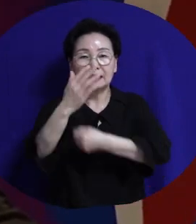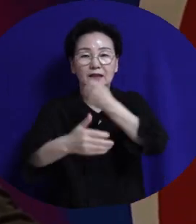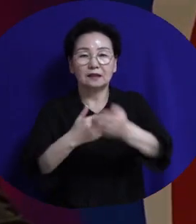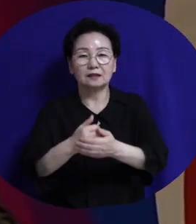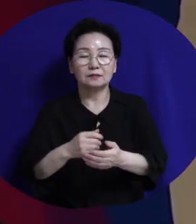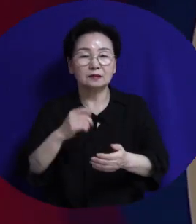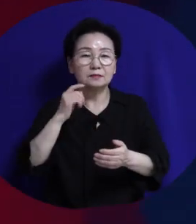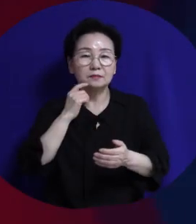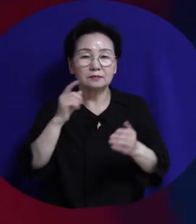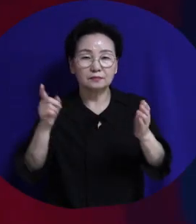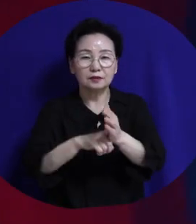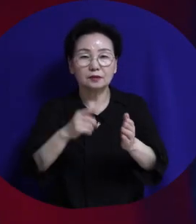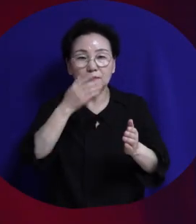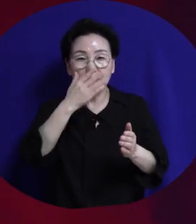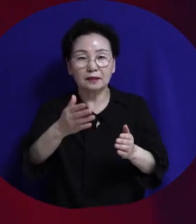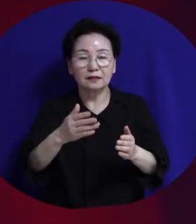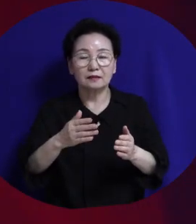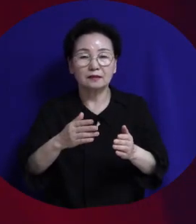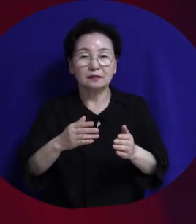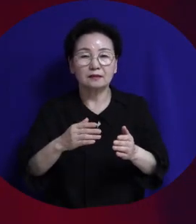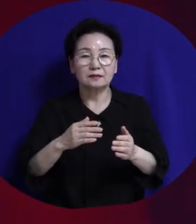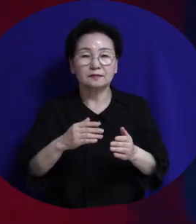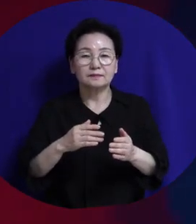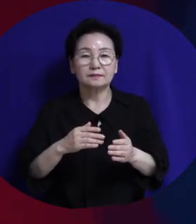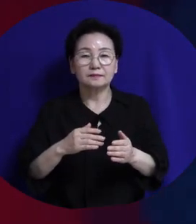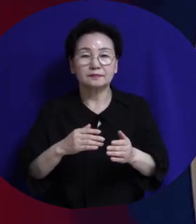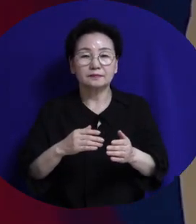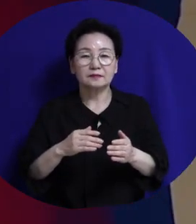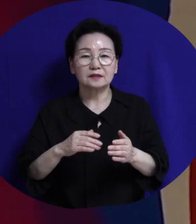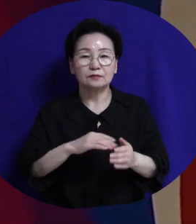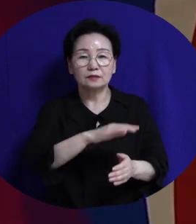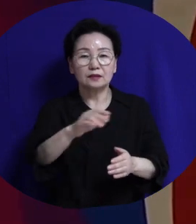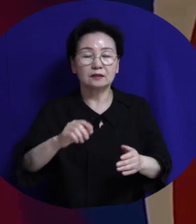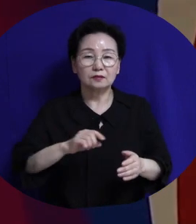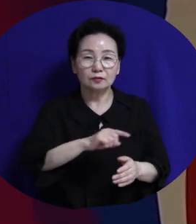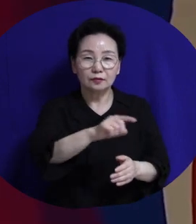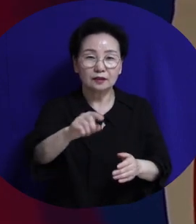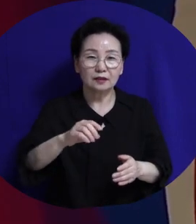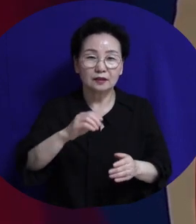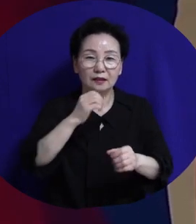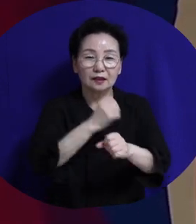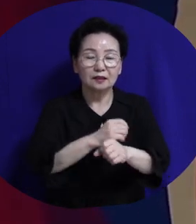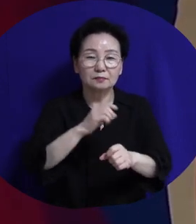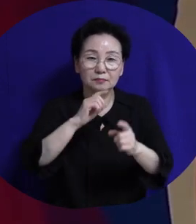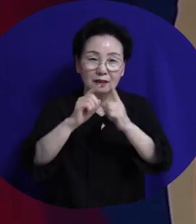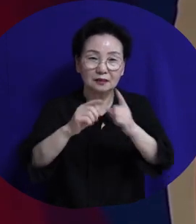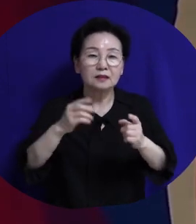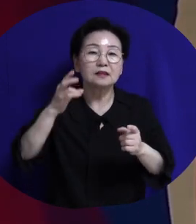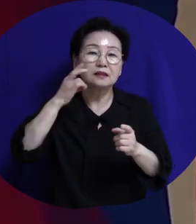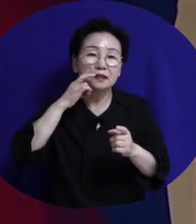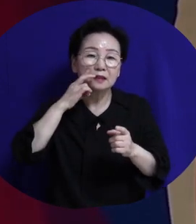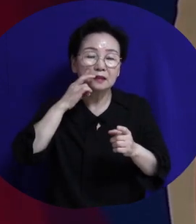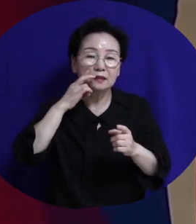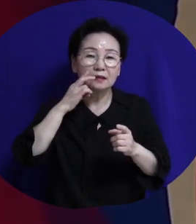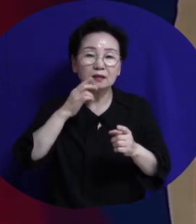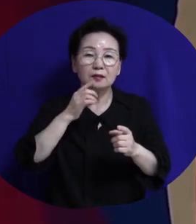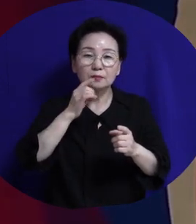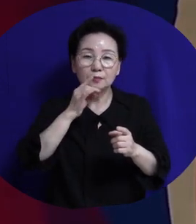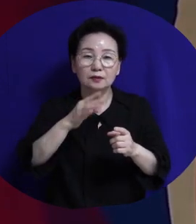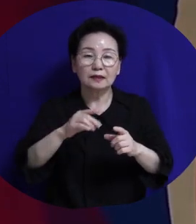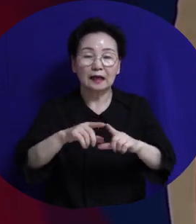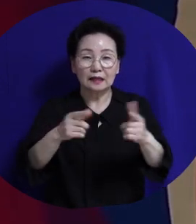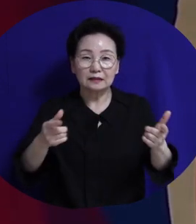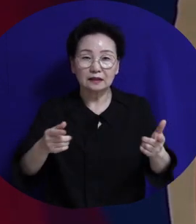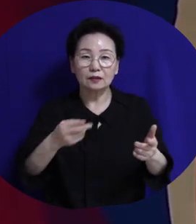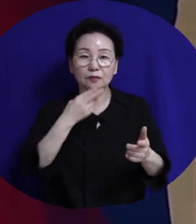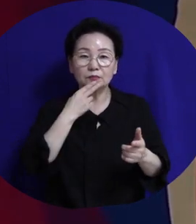하나님은 미쁘시나리야. 하나님은 미쁘시니라. 우리가 너희에게 한 말은 예하고 아니라 함이 없노라. 우리 곧